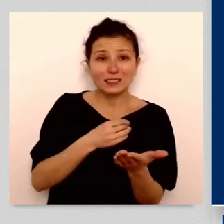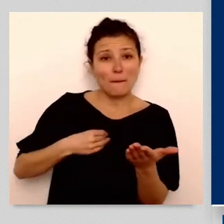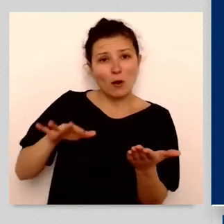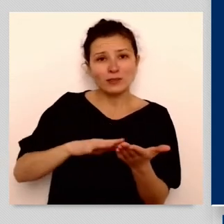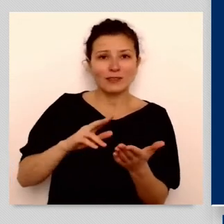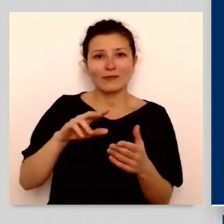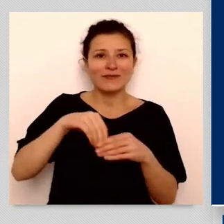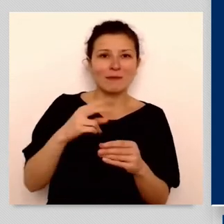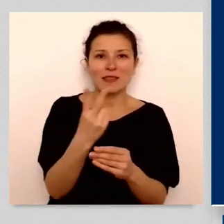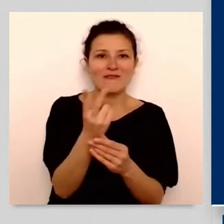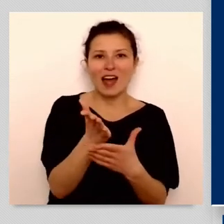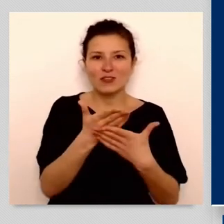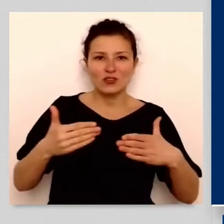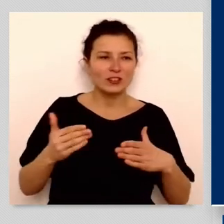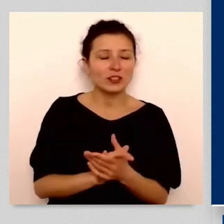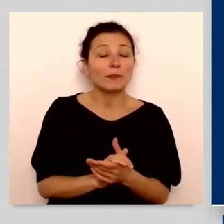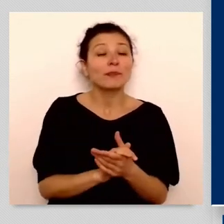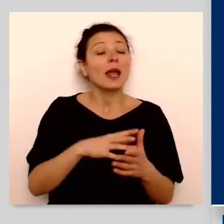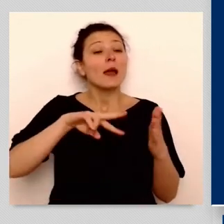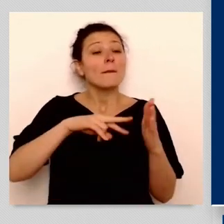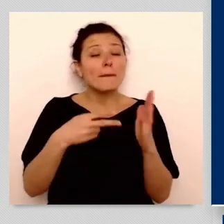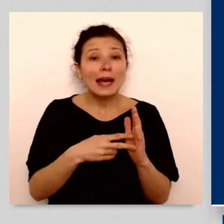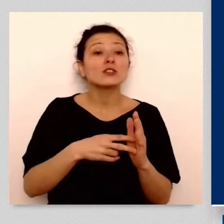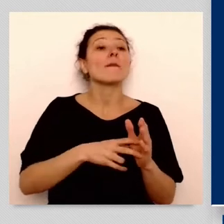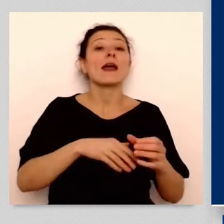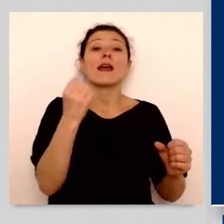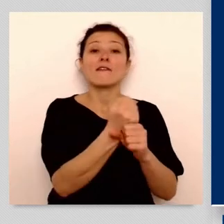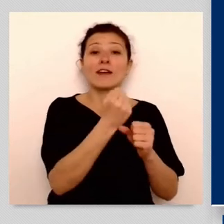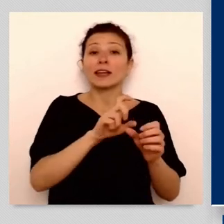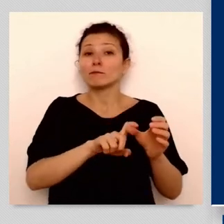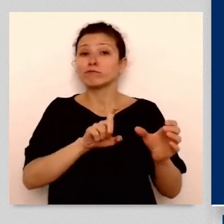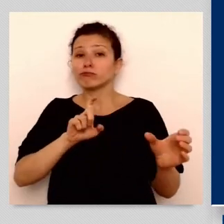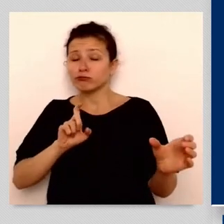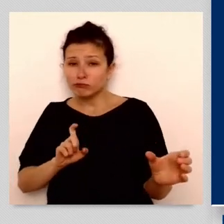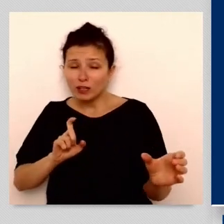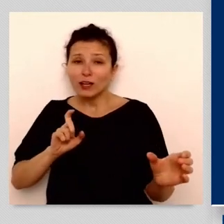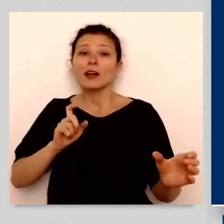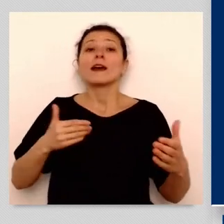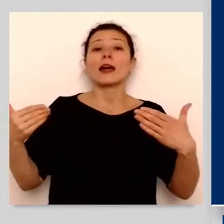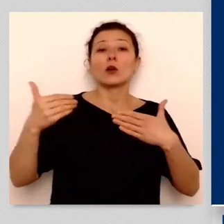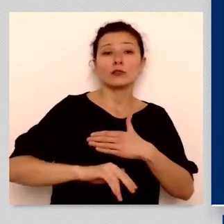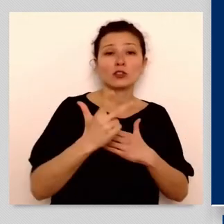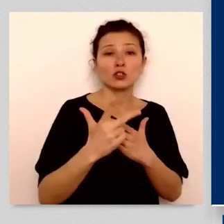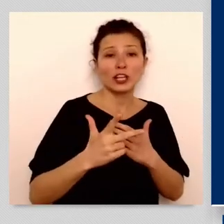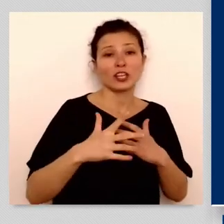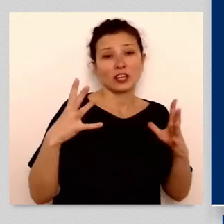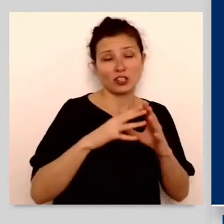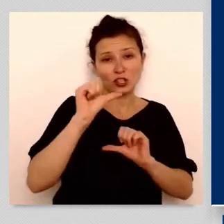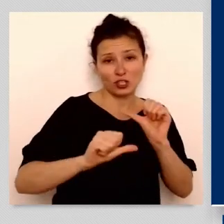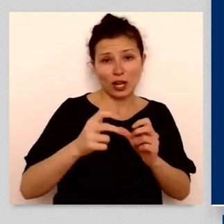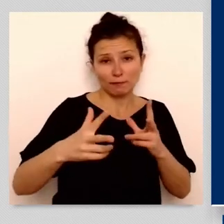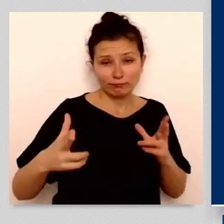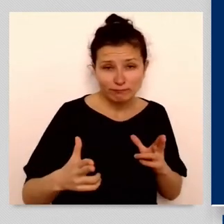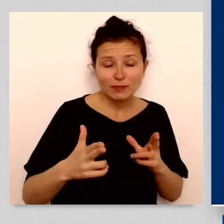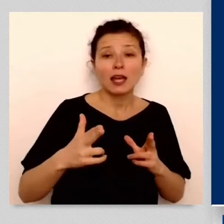dwuczęściowa. Przewiduje odejście od węgla do końca trzeciej dekady dla państw rozwiniętych i do końca czwartej